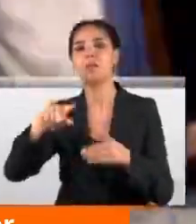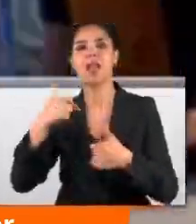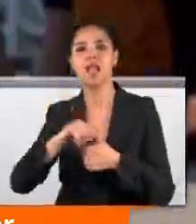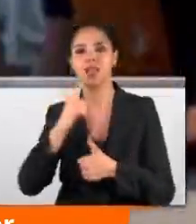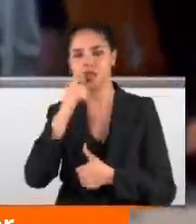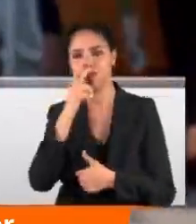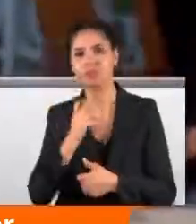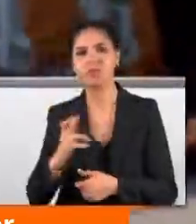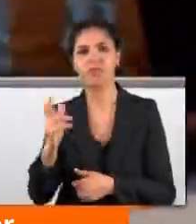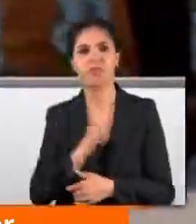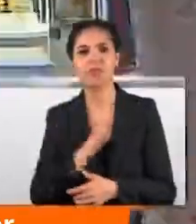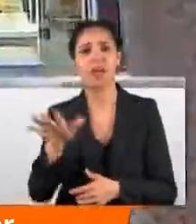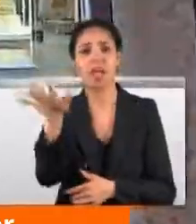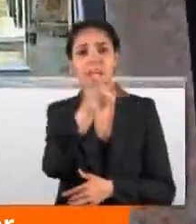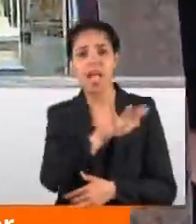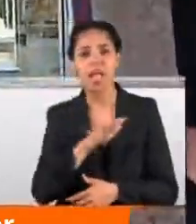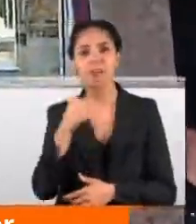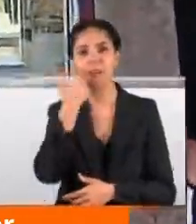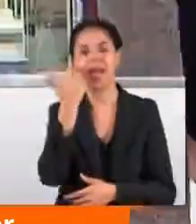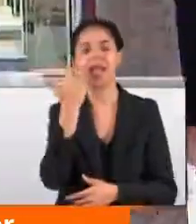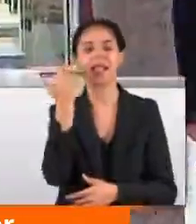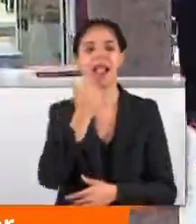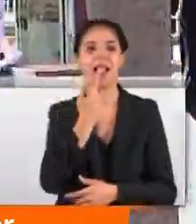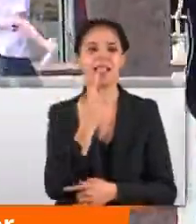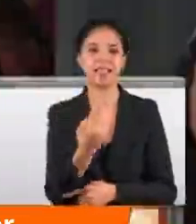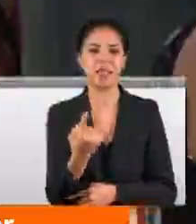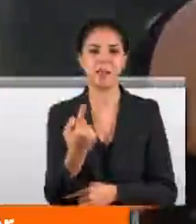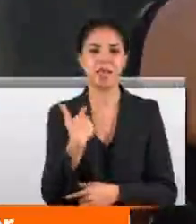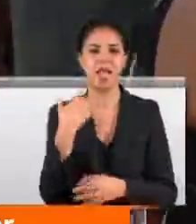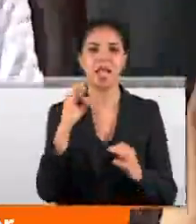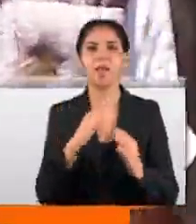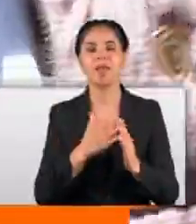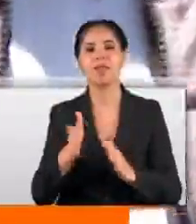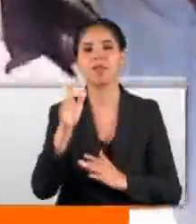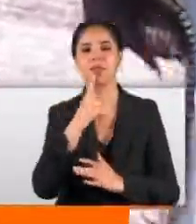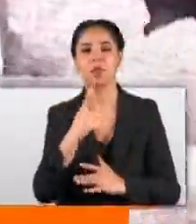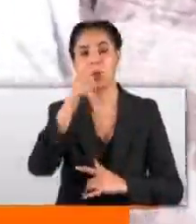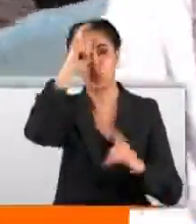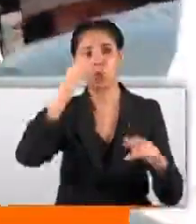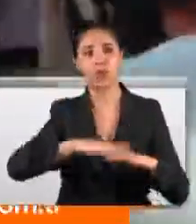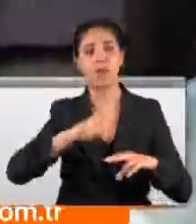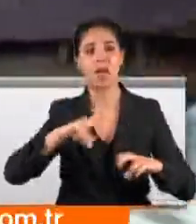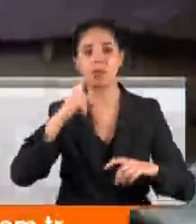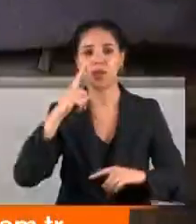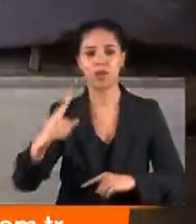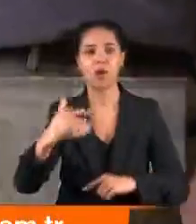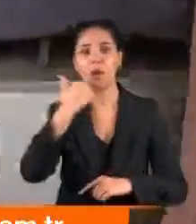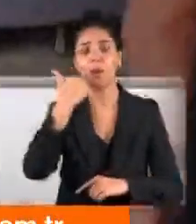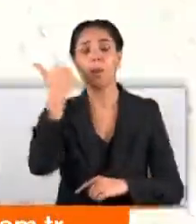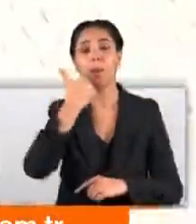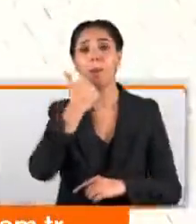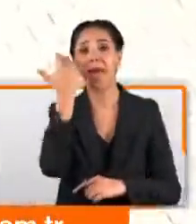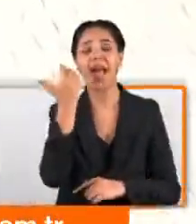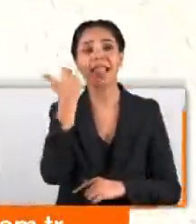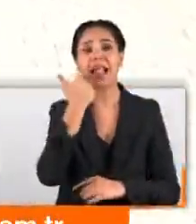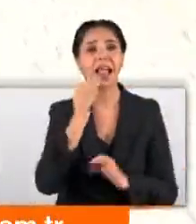göre bunların hepsi beyaz yalan. Genelde evden çıkmış olmuyorum ama evden çıktım diyorum hep. Türkiye'de yapılan bir araştırmada en çok söylenen beyaz yalanlar soruldu.